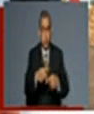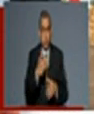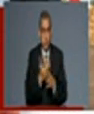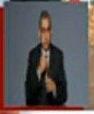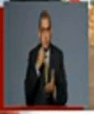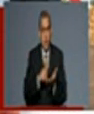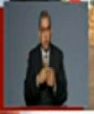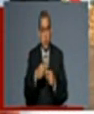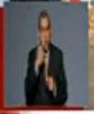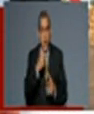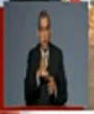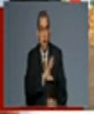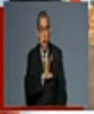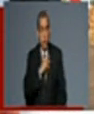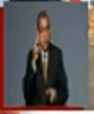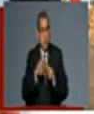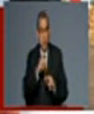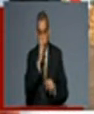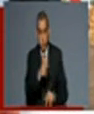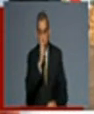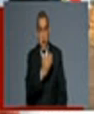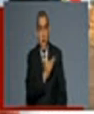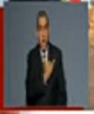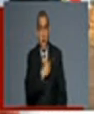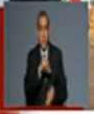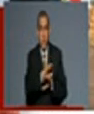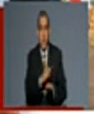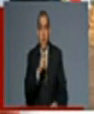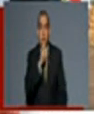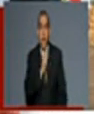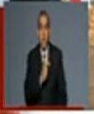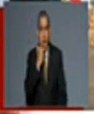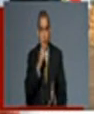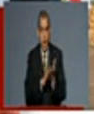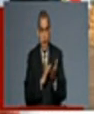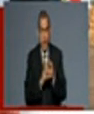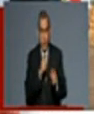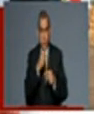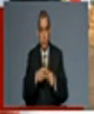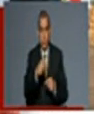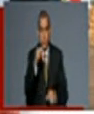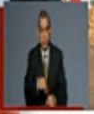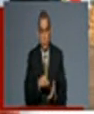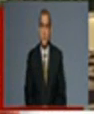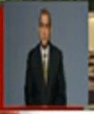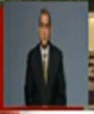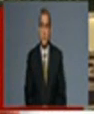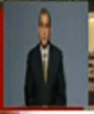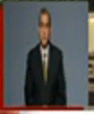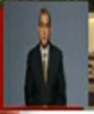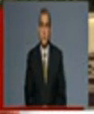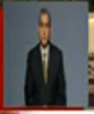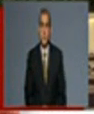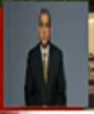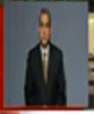مارقه وهي محبيه خلف الولايات المتحده. ورغم ذلك فمن المهم مواصله الضغط. المعركه يا استاذ عزه